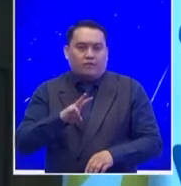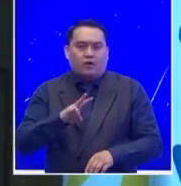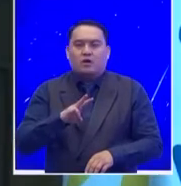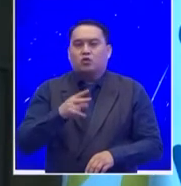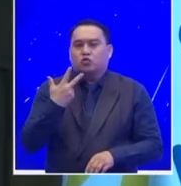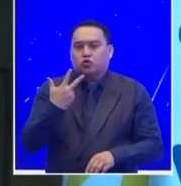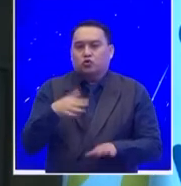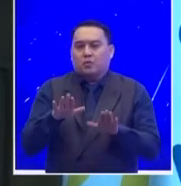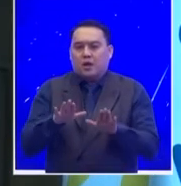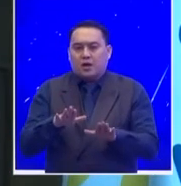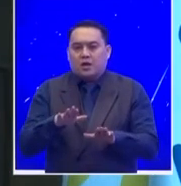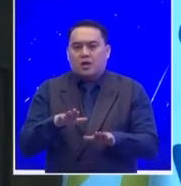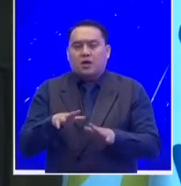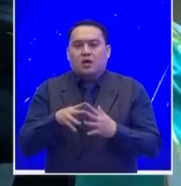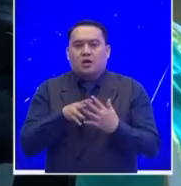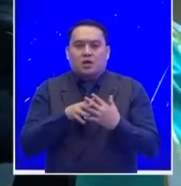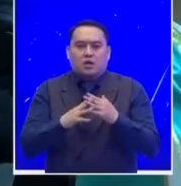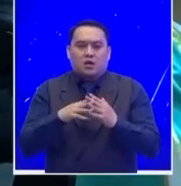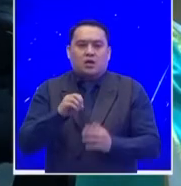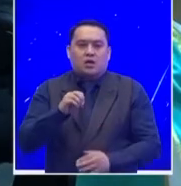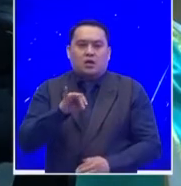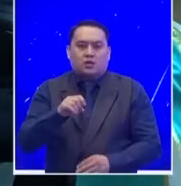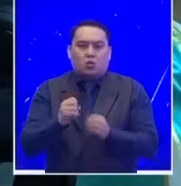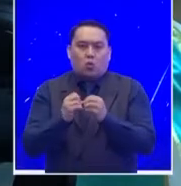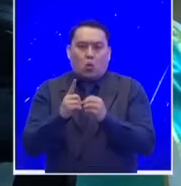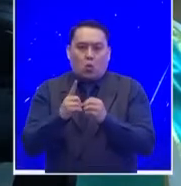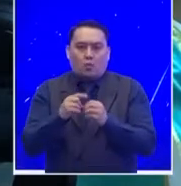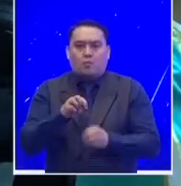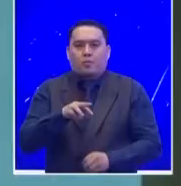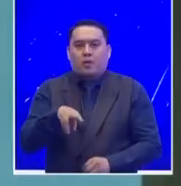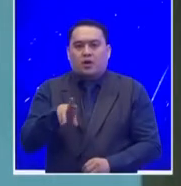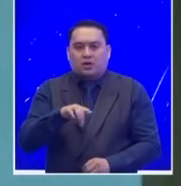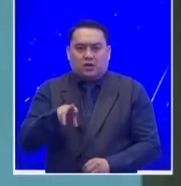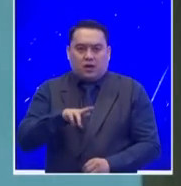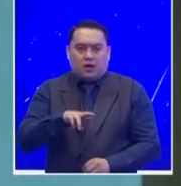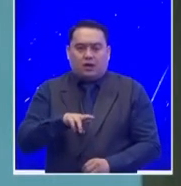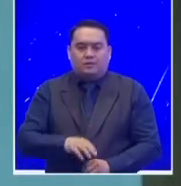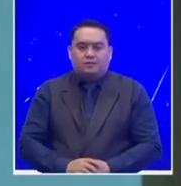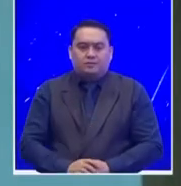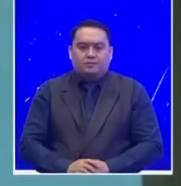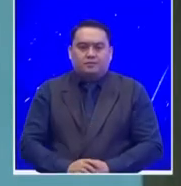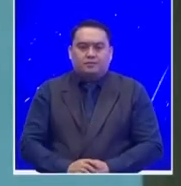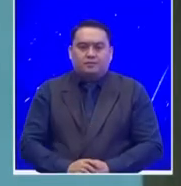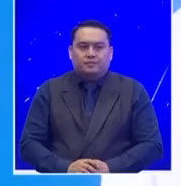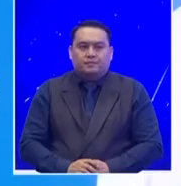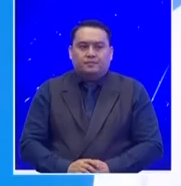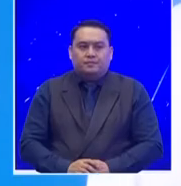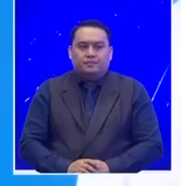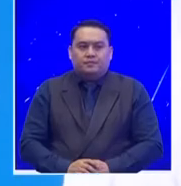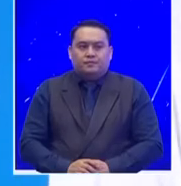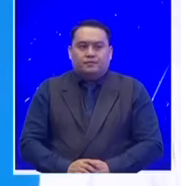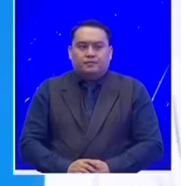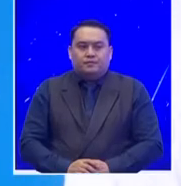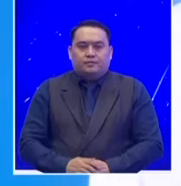Ал үшінші орында еркін ауылдық номері 11-ші орта мектептің білімгері Мария Нұрасилова еншіледі.